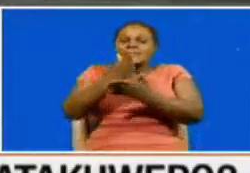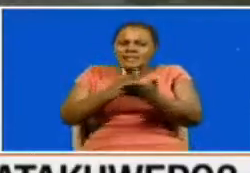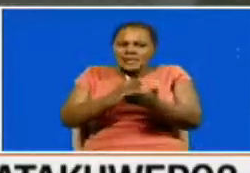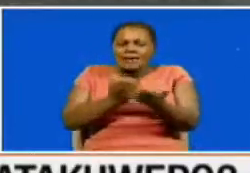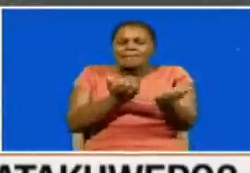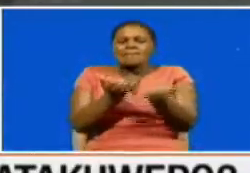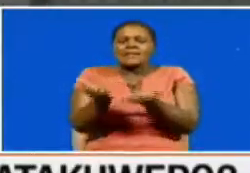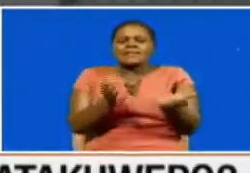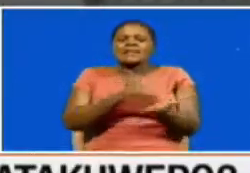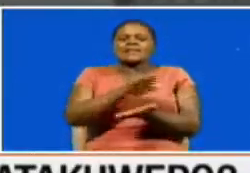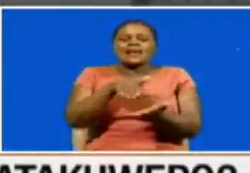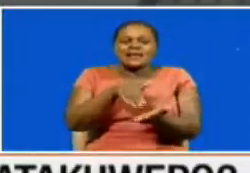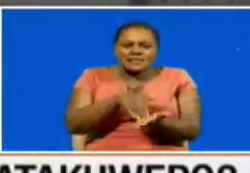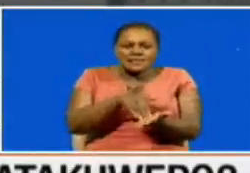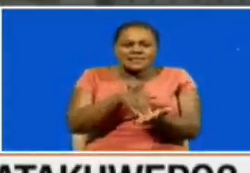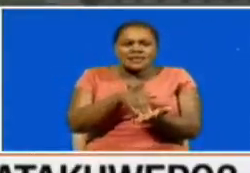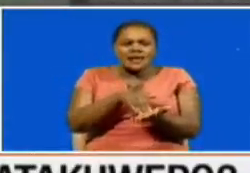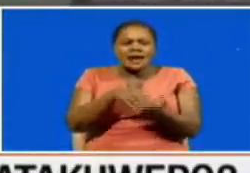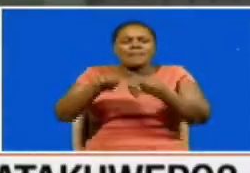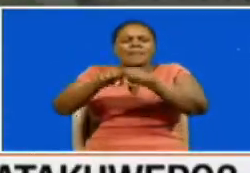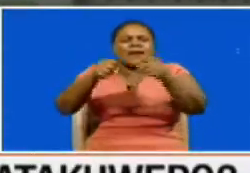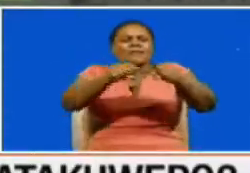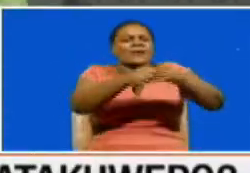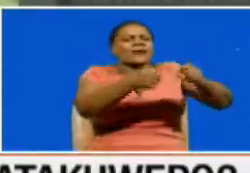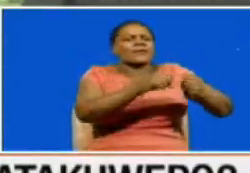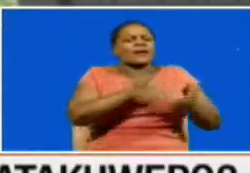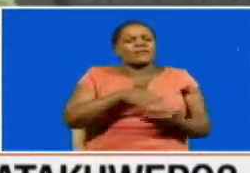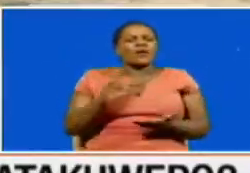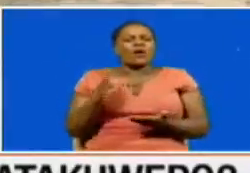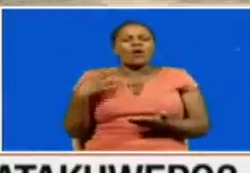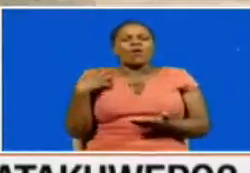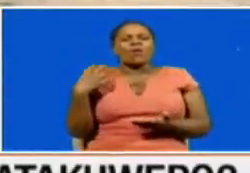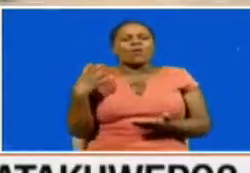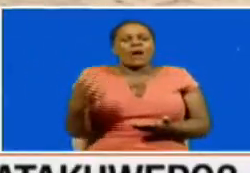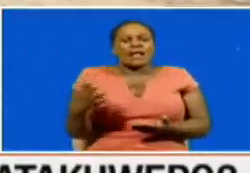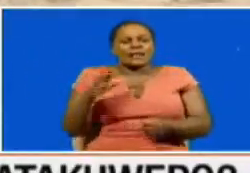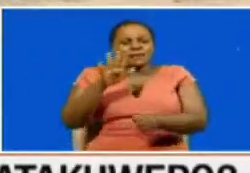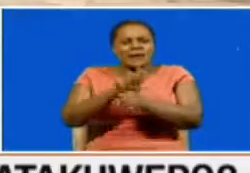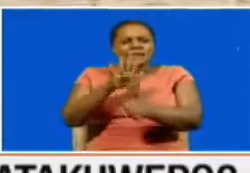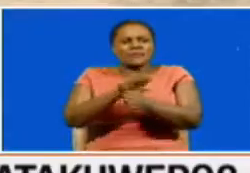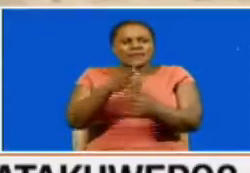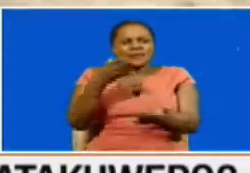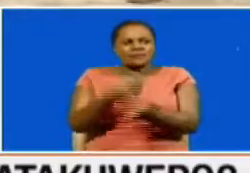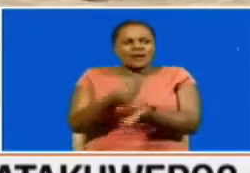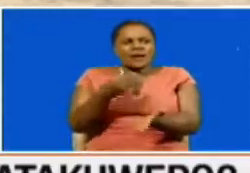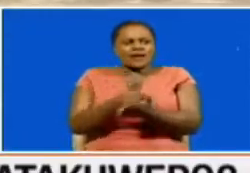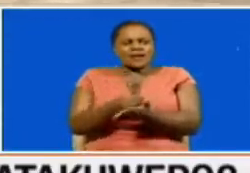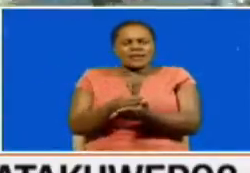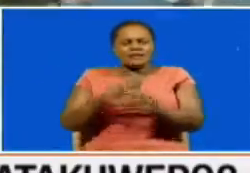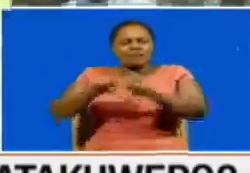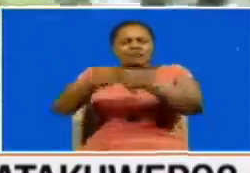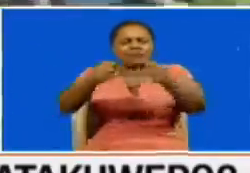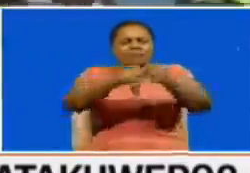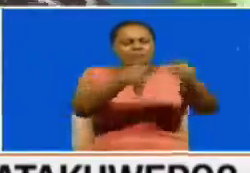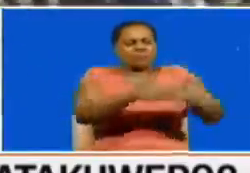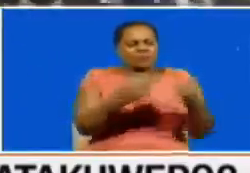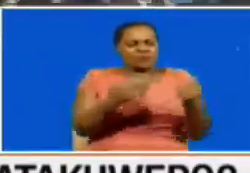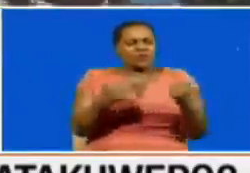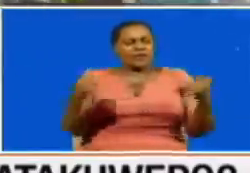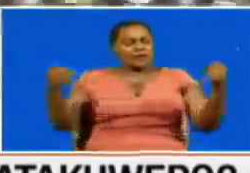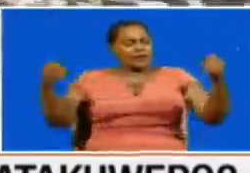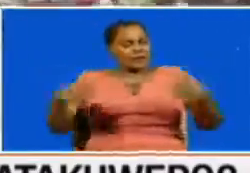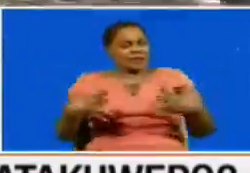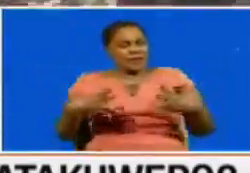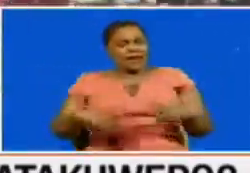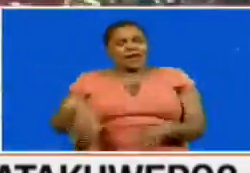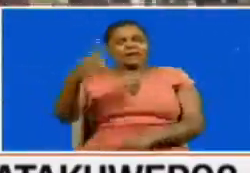vituo vya kibiashara ambavyo viliharibiwa zaidi, huku mali ya thamani ya mamilioni ya pesa ikiharibiwa. Ibainike wazi